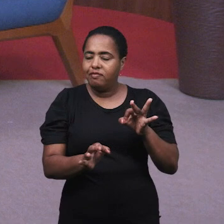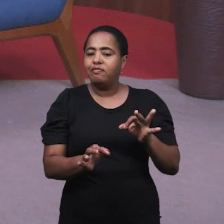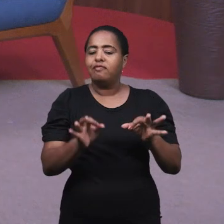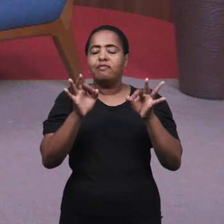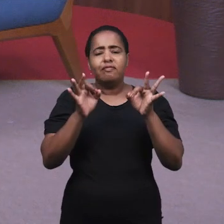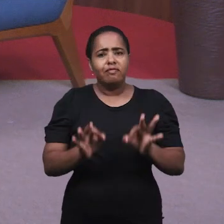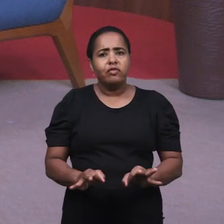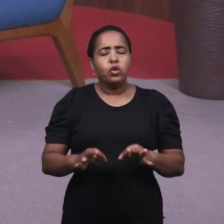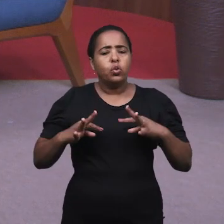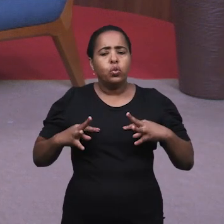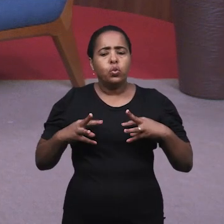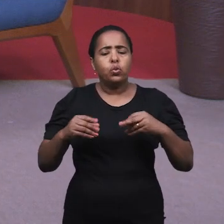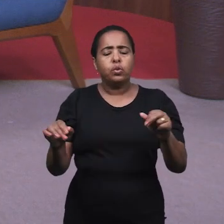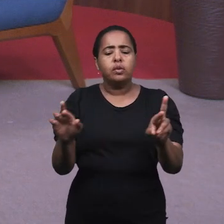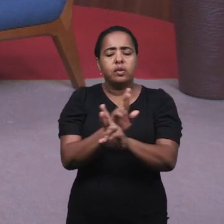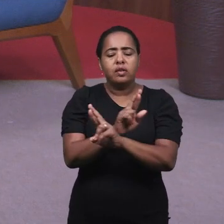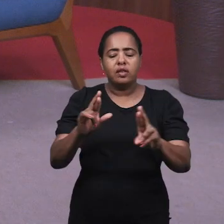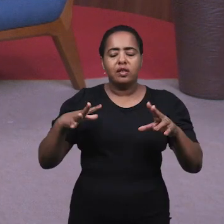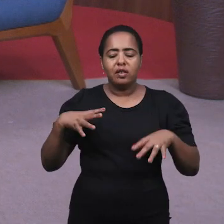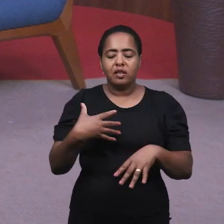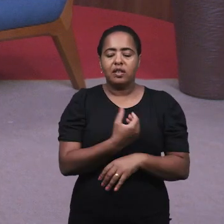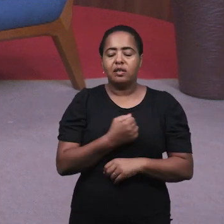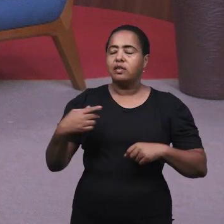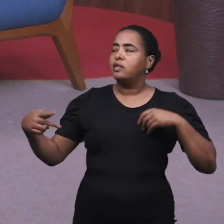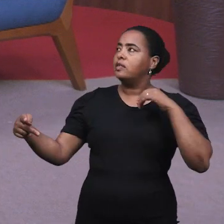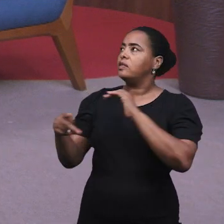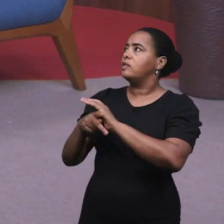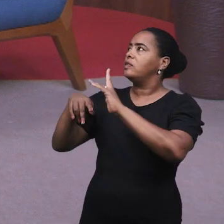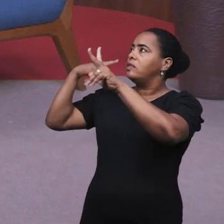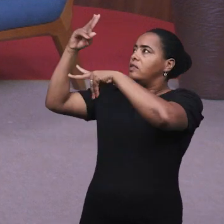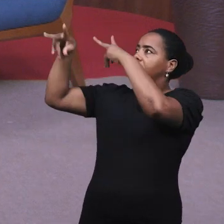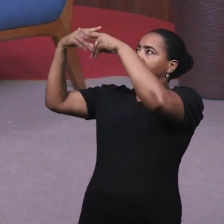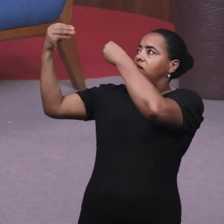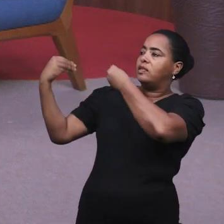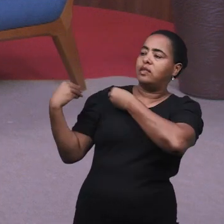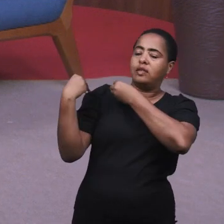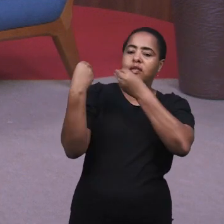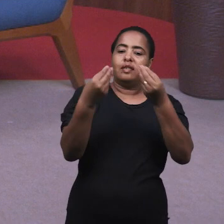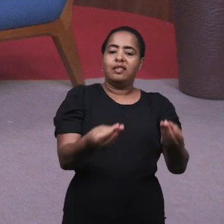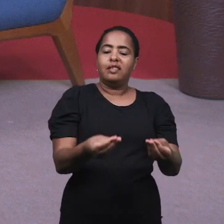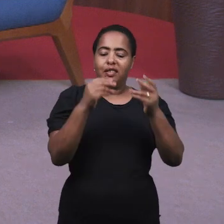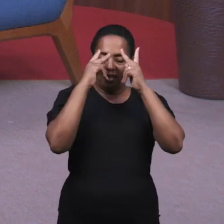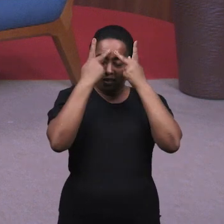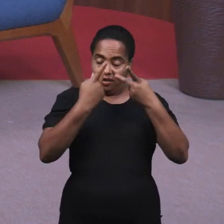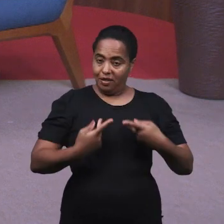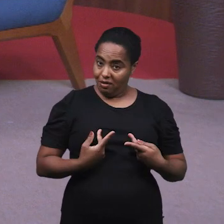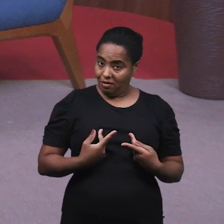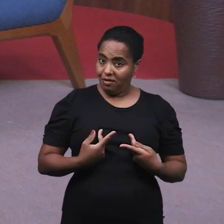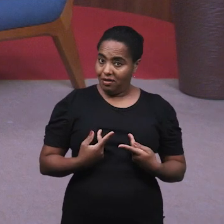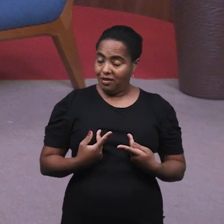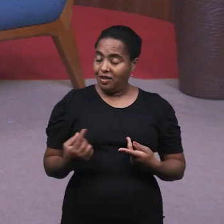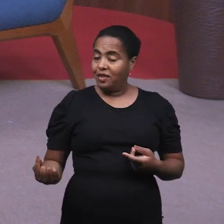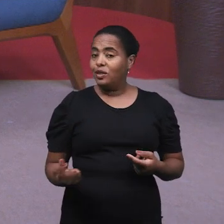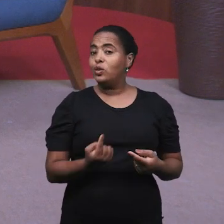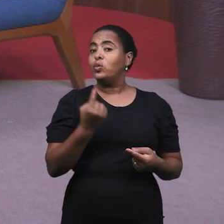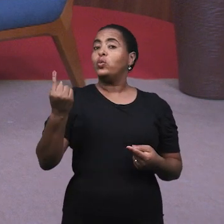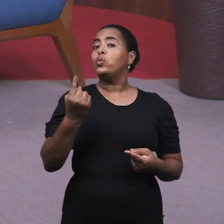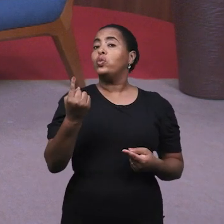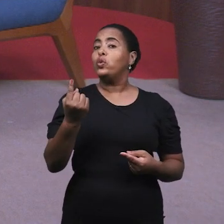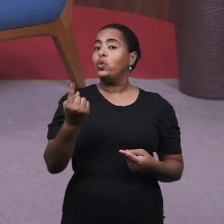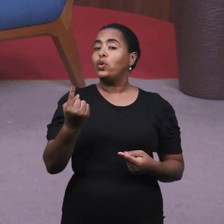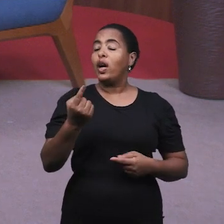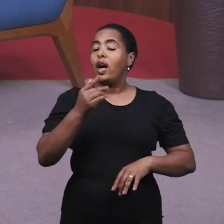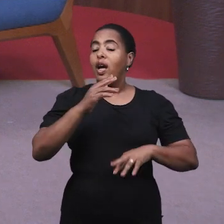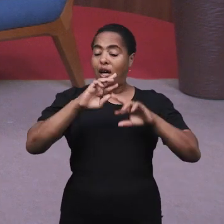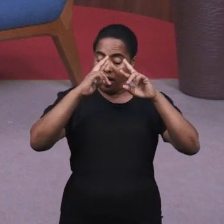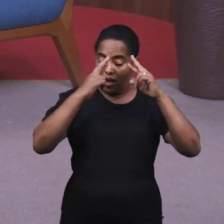tout par rapport au salut, bien-aimé, vient de Dieu pour l'homme. La seule chose qui capte l'homme,